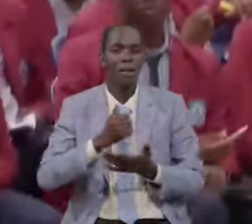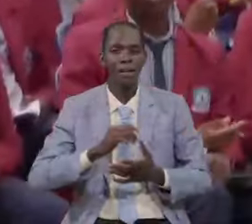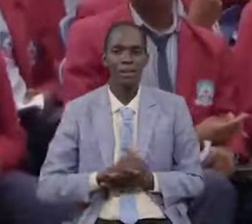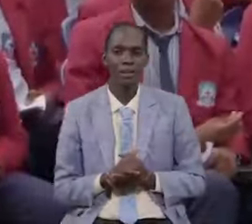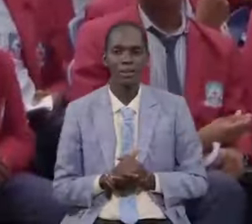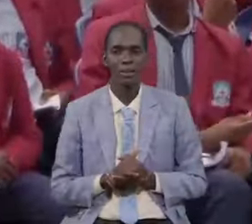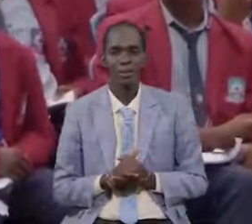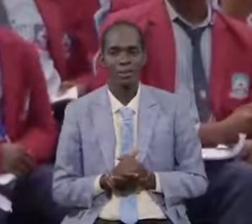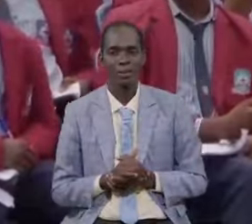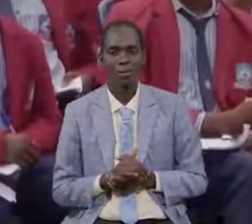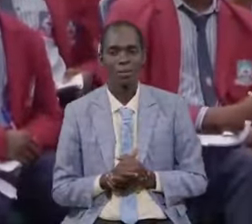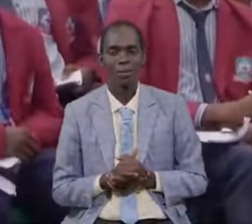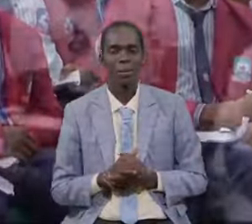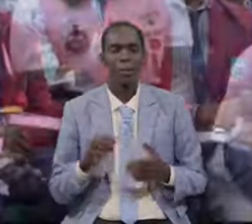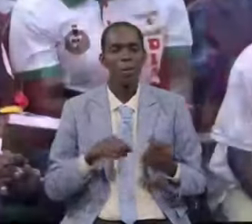Vous savez, quand vous dites amen,